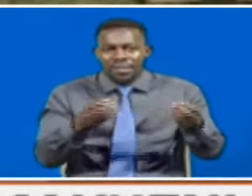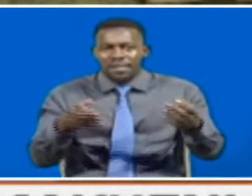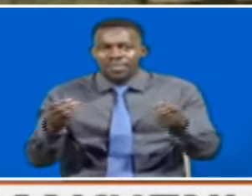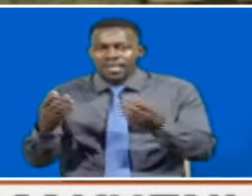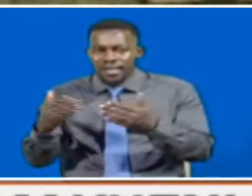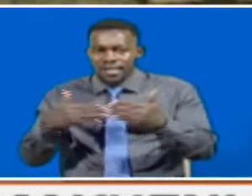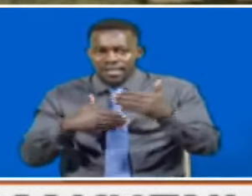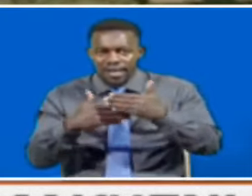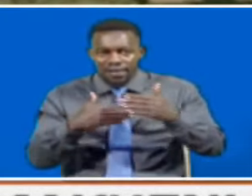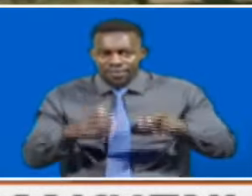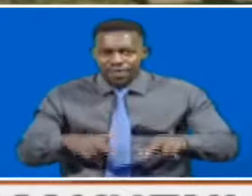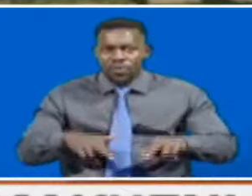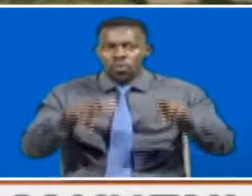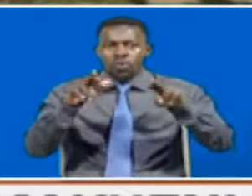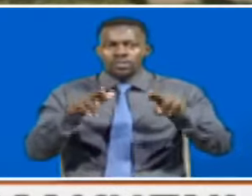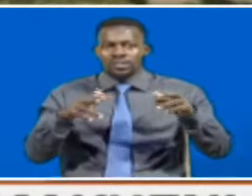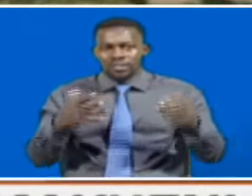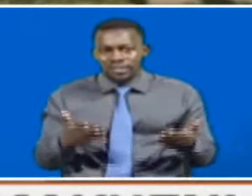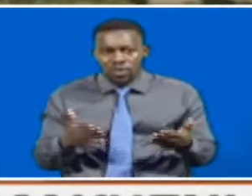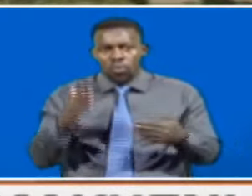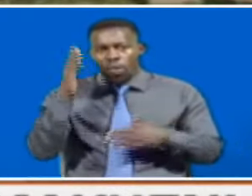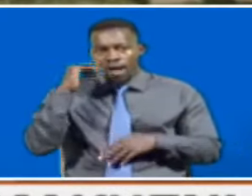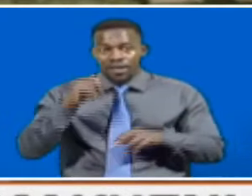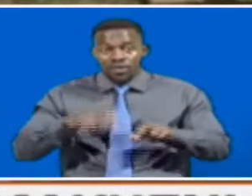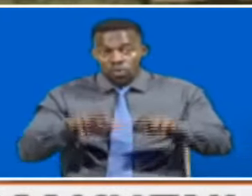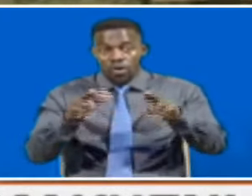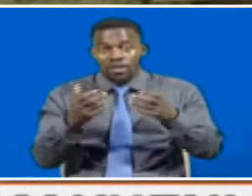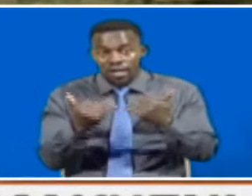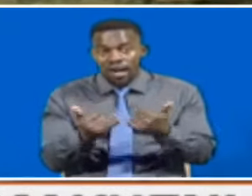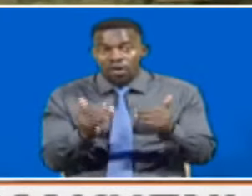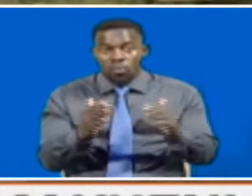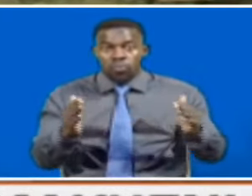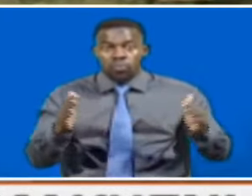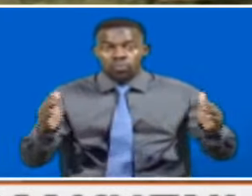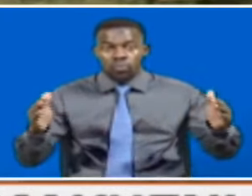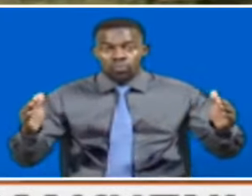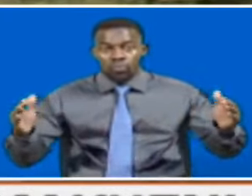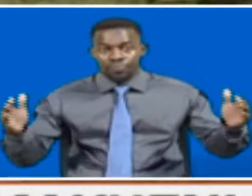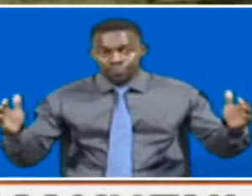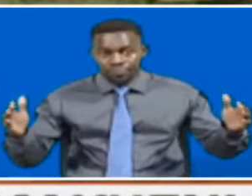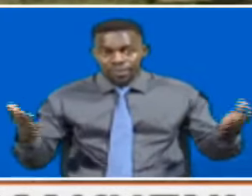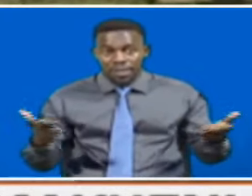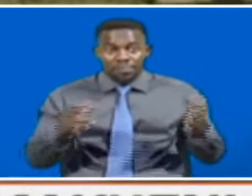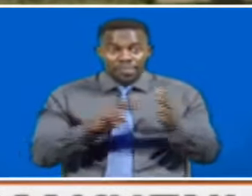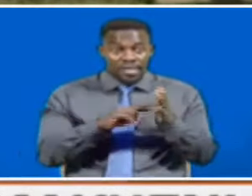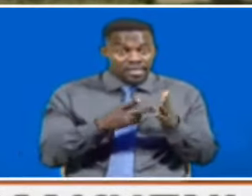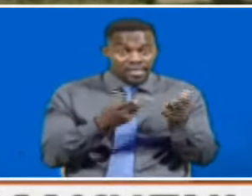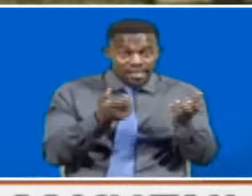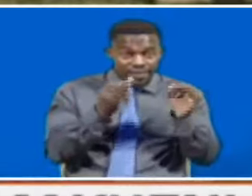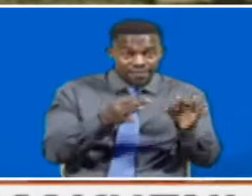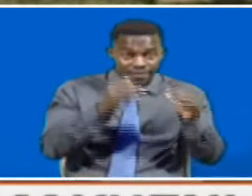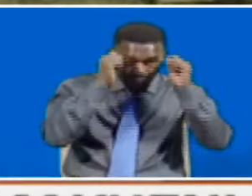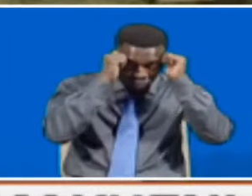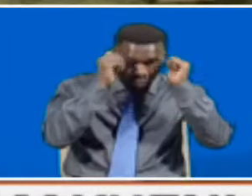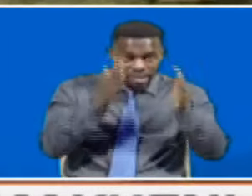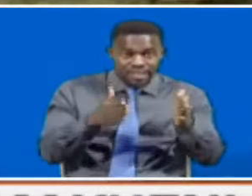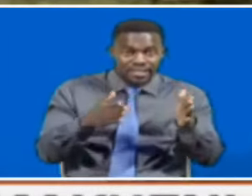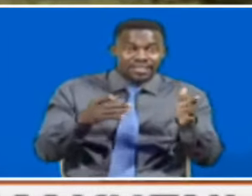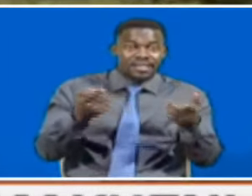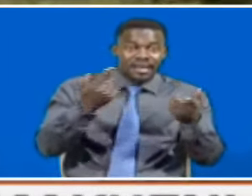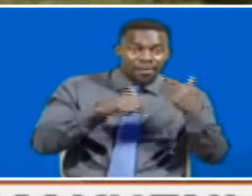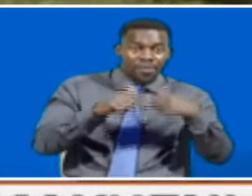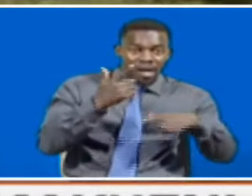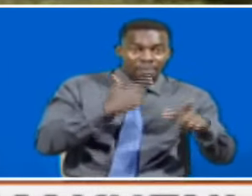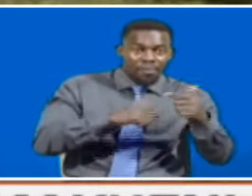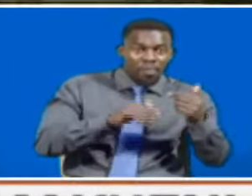road juu imeanza kupanuka, na ikiwa ni wanafunzi watakuwa wengi, watakuwa